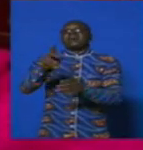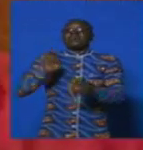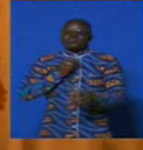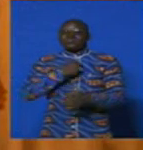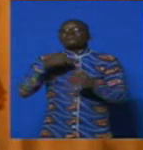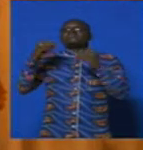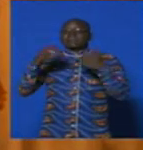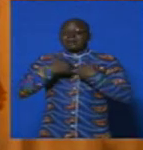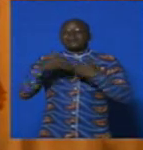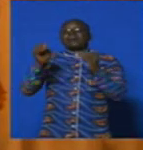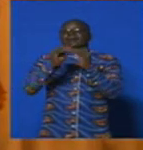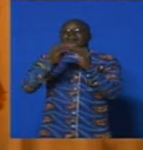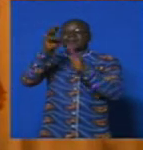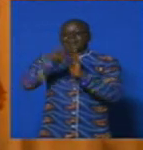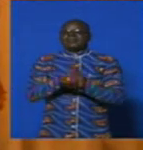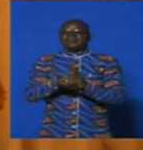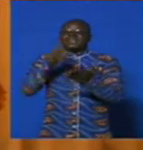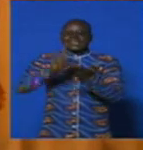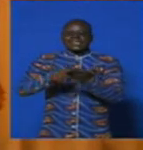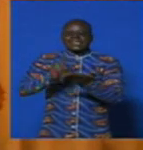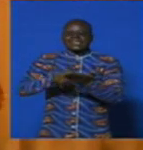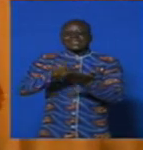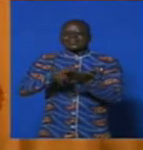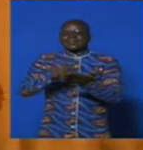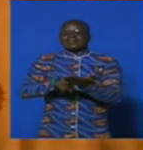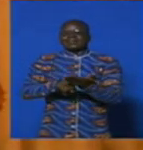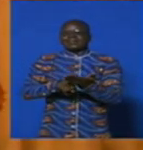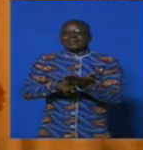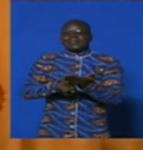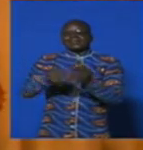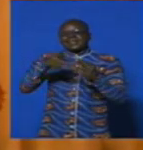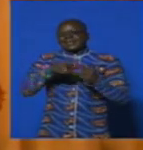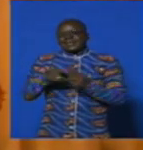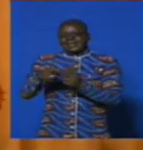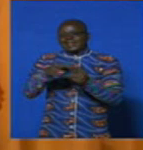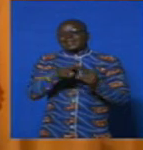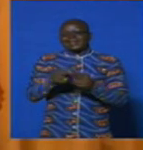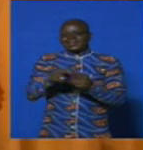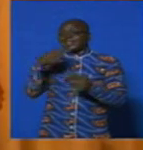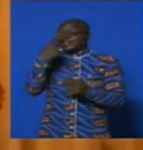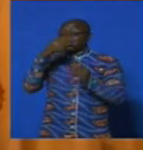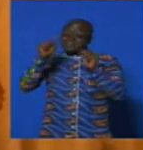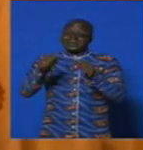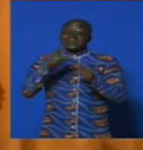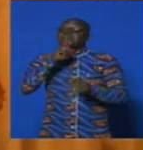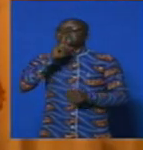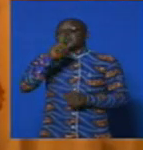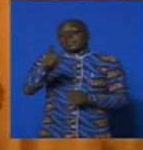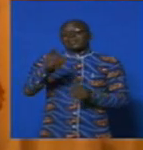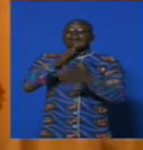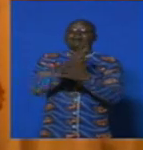également discuté de nos relations qui peuvent exister entre